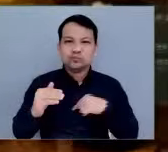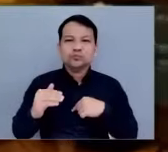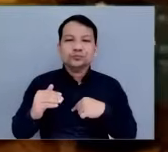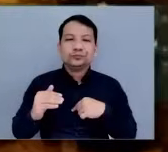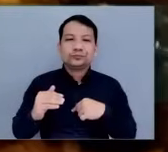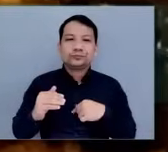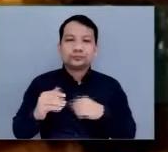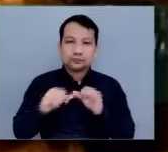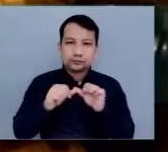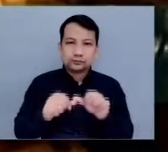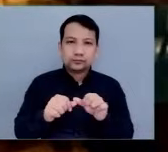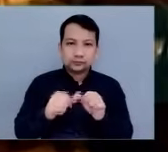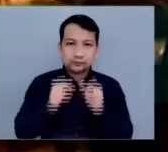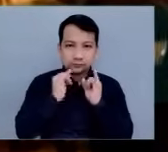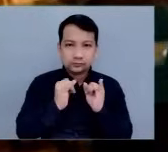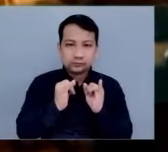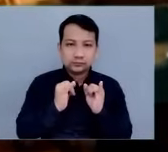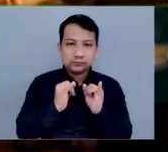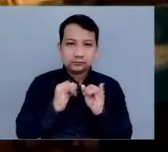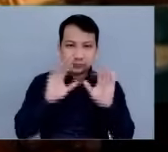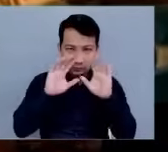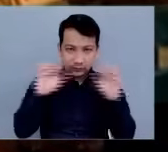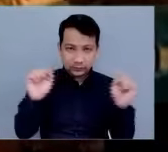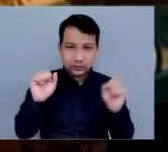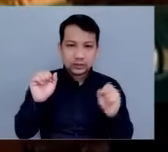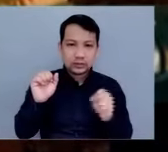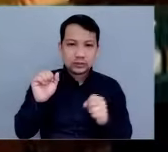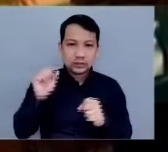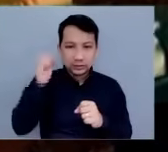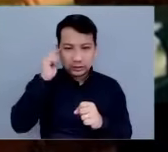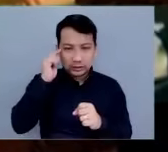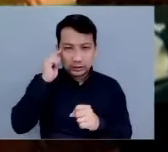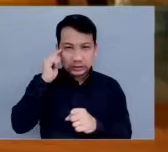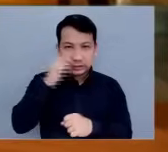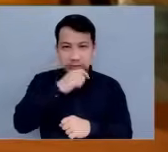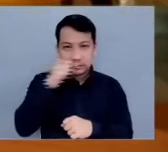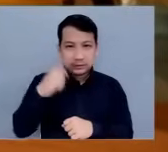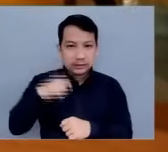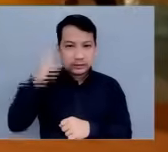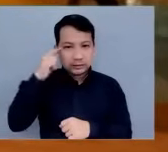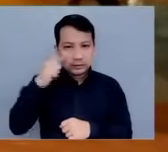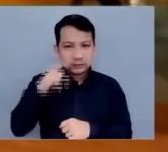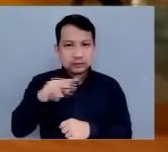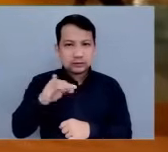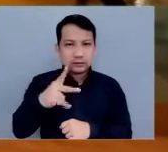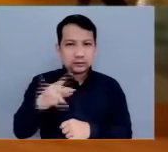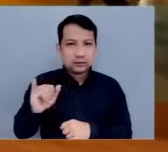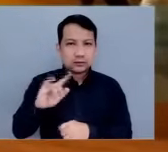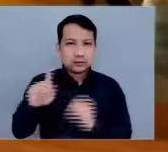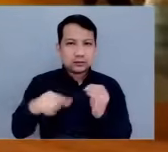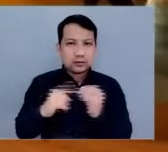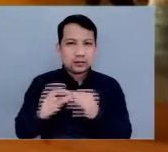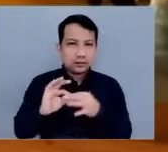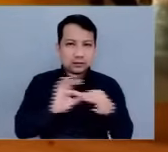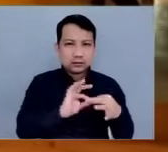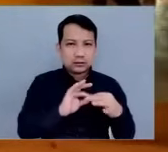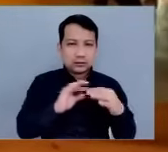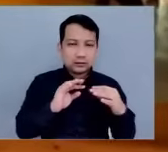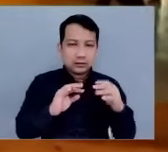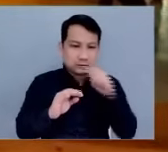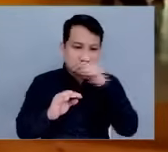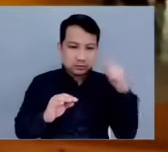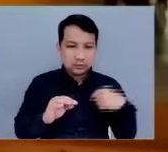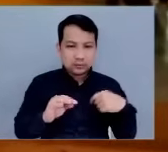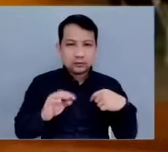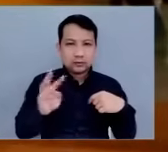kung magpapaumlak ng panayam itong si President Zelensky para matanong din natin tungkol sa mga issue ng Ukraine at ng